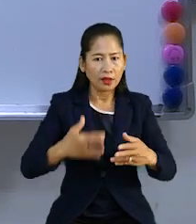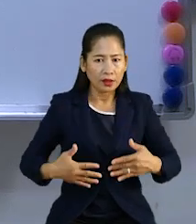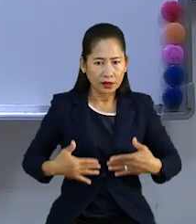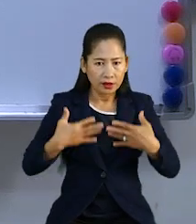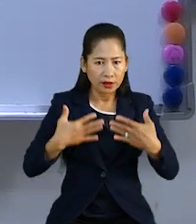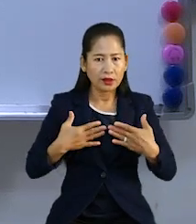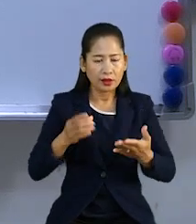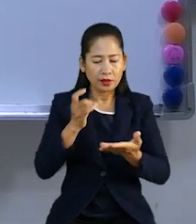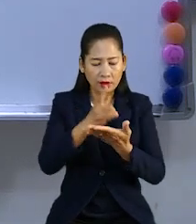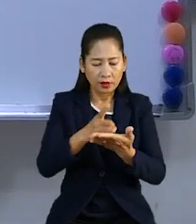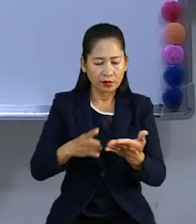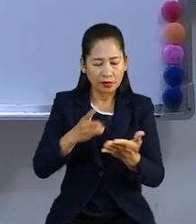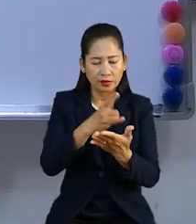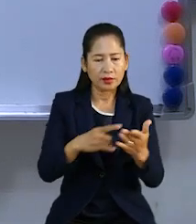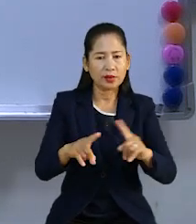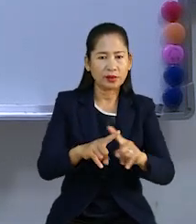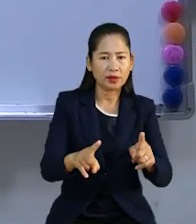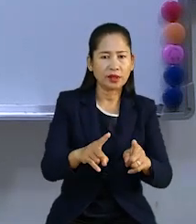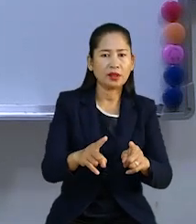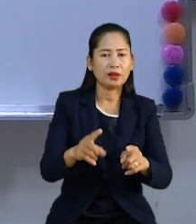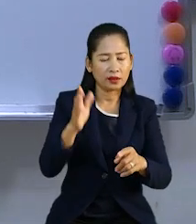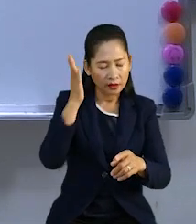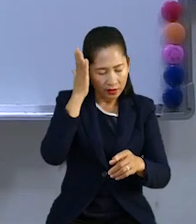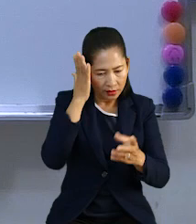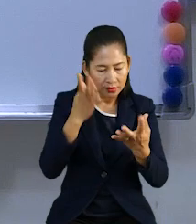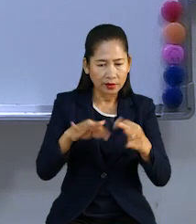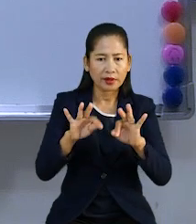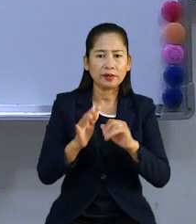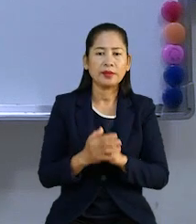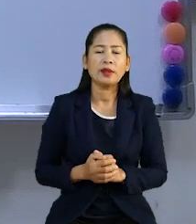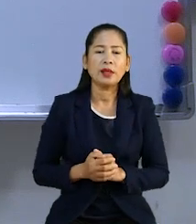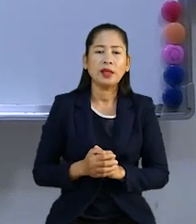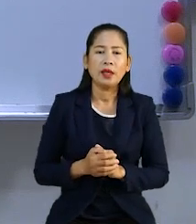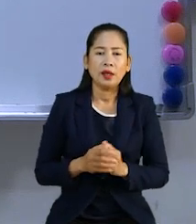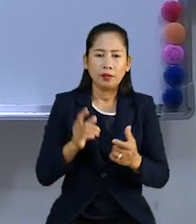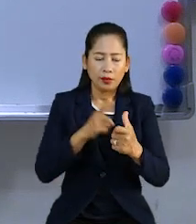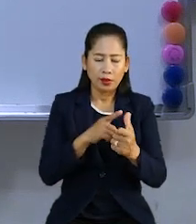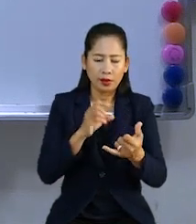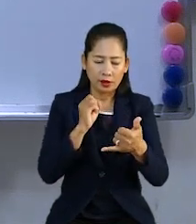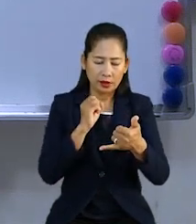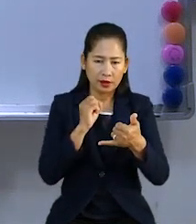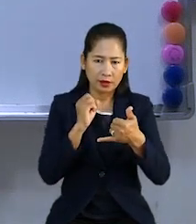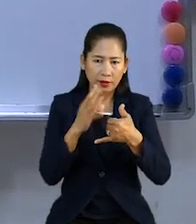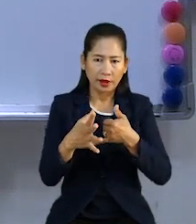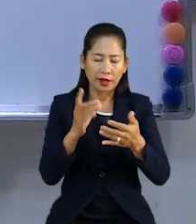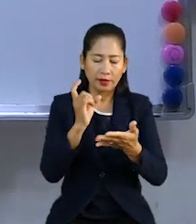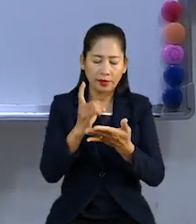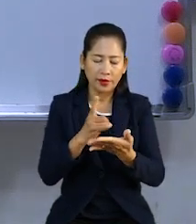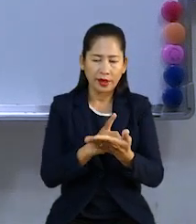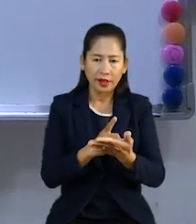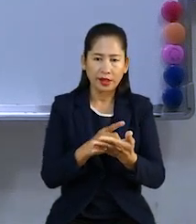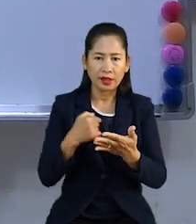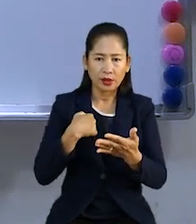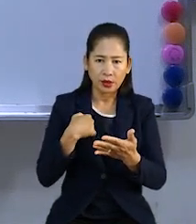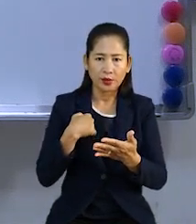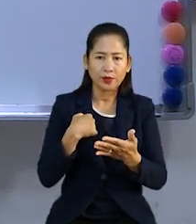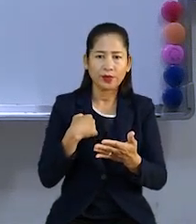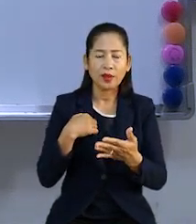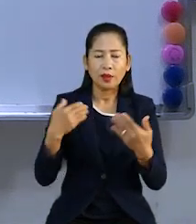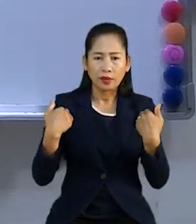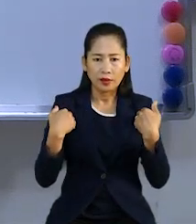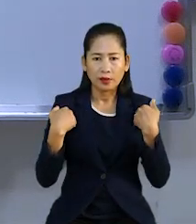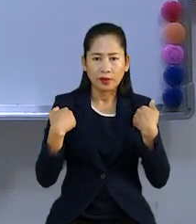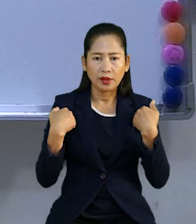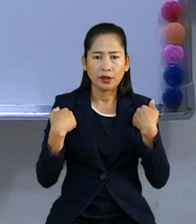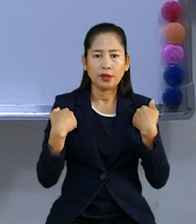nông mục vụ chiếc xe xe tiết tam phí chạm bạch chà chẳng môn nâng chạp đàm nơi mê riêng bà nhớ nhẹ cổ rụ có